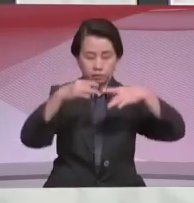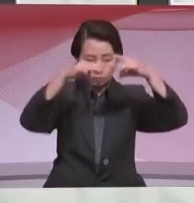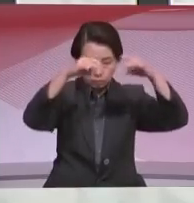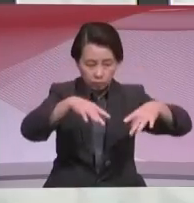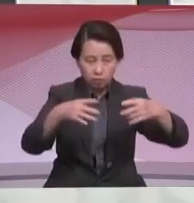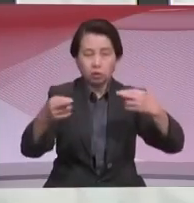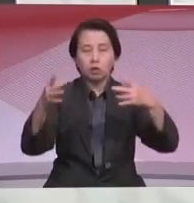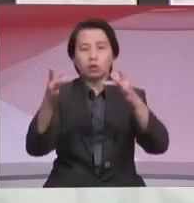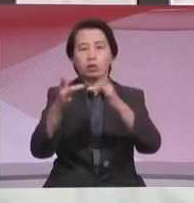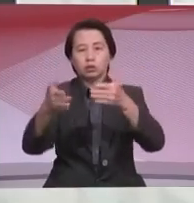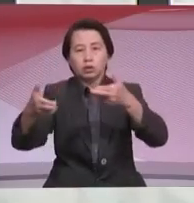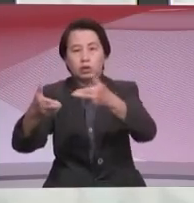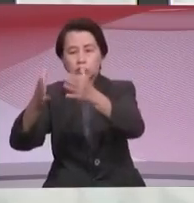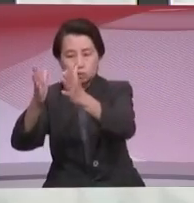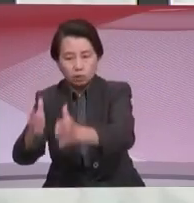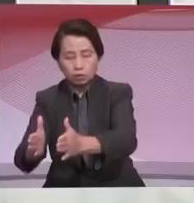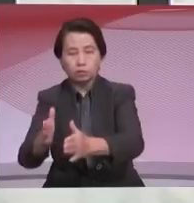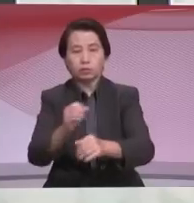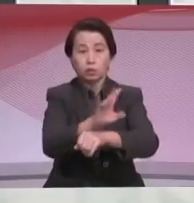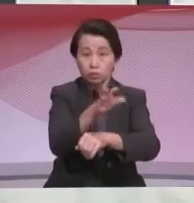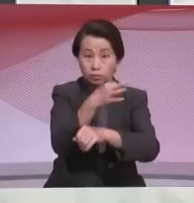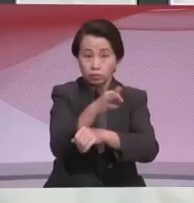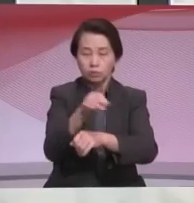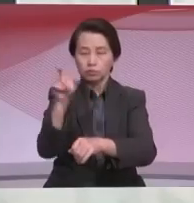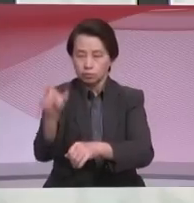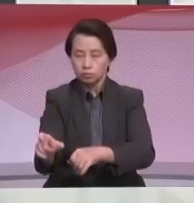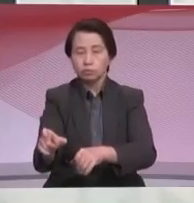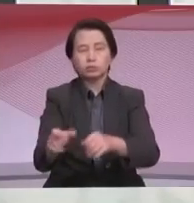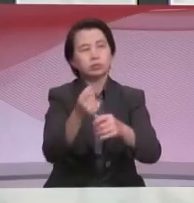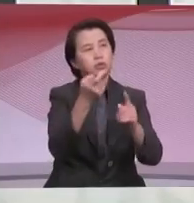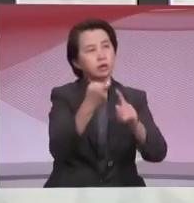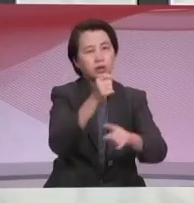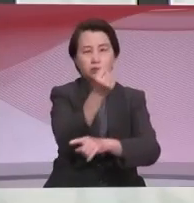kontak rapat kepada kes positif COVID-19, iaitu kes